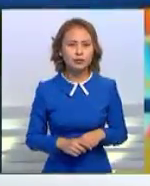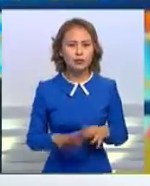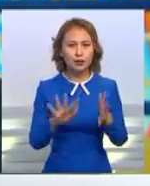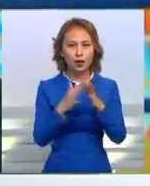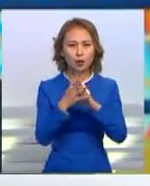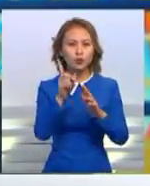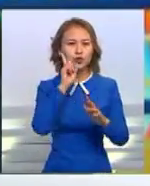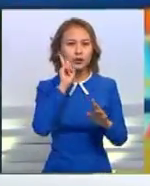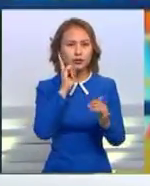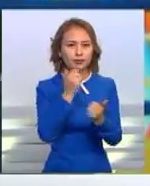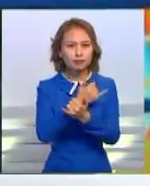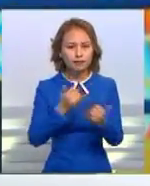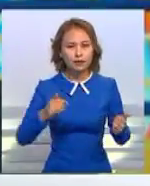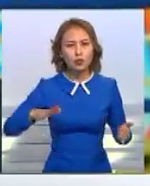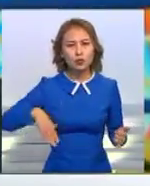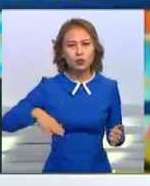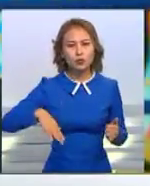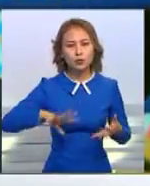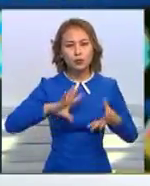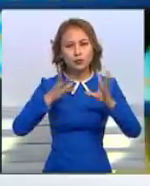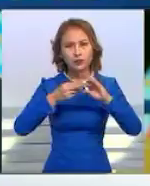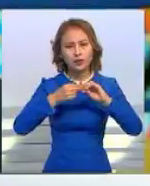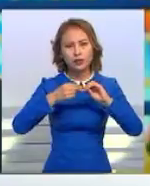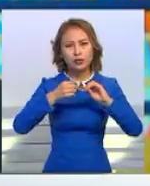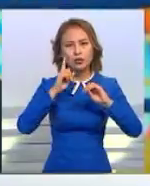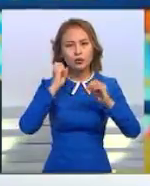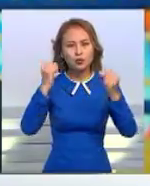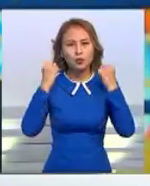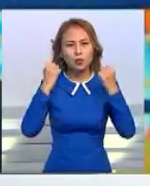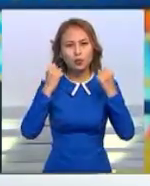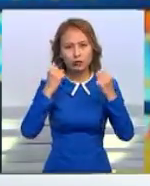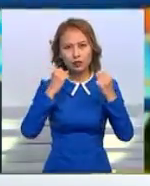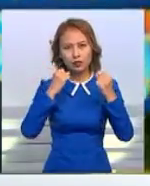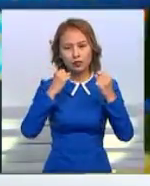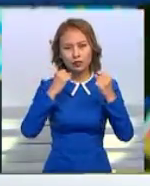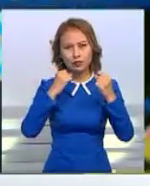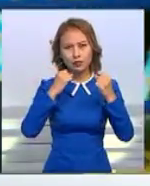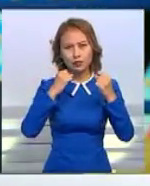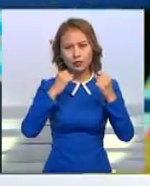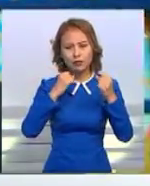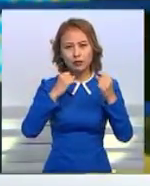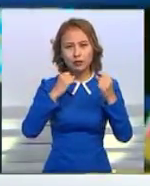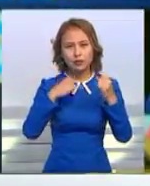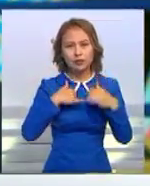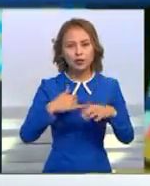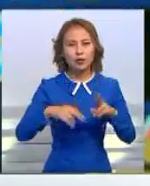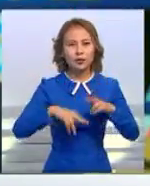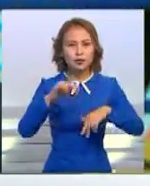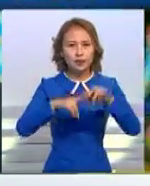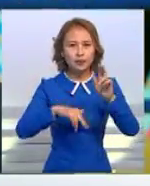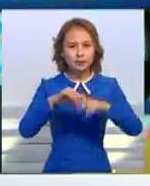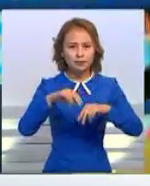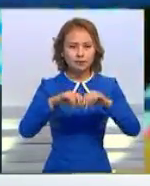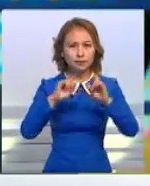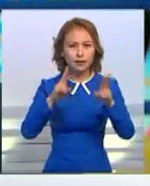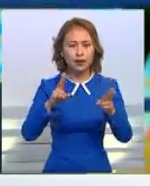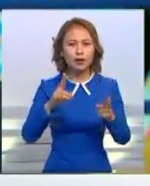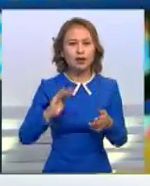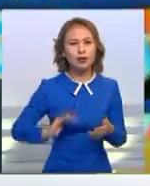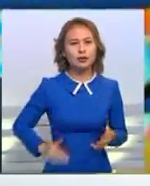Ауылдың жастарына жасалып жатқан нәрсеміз, мына ауылдың жастарына мына спорт комплексін салып беріп жатырмыз, жекеменшік әріптестік есебінде.